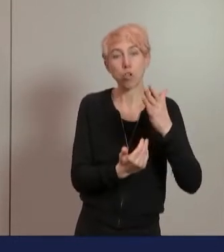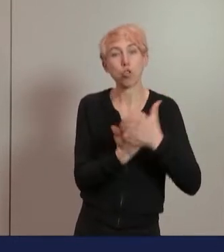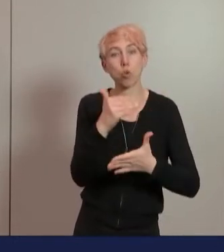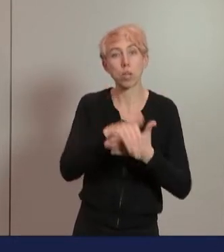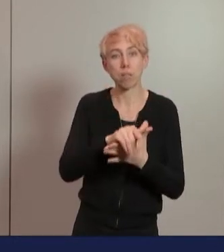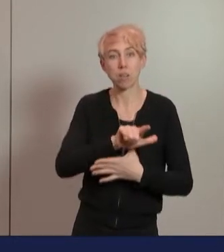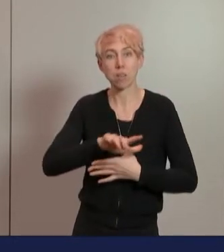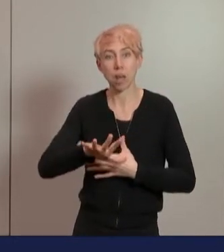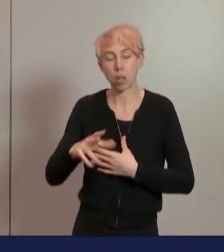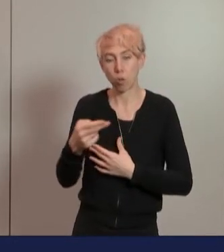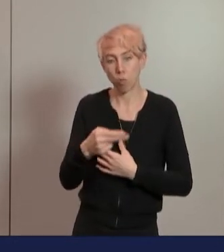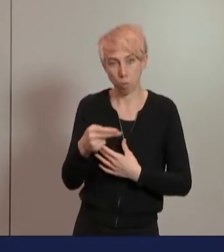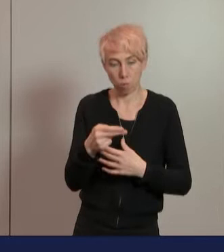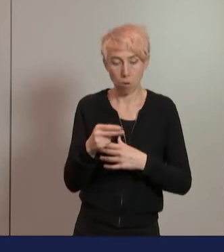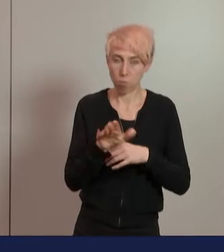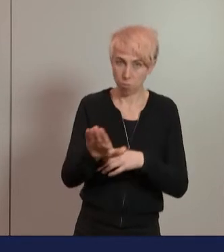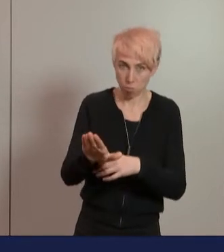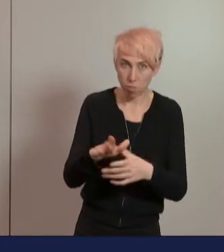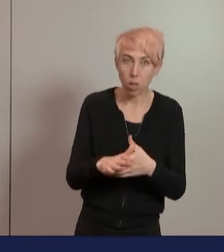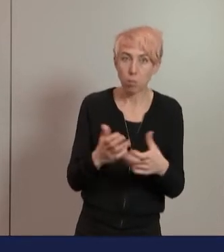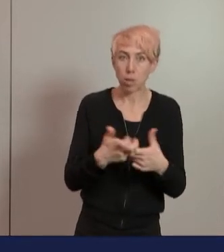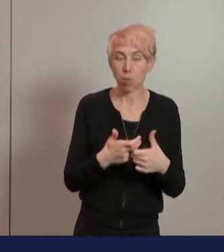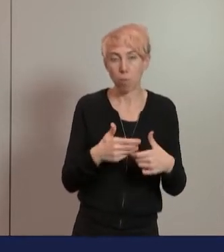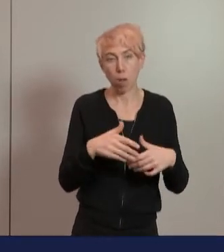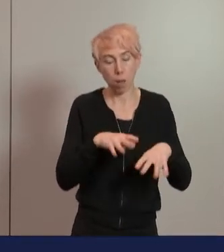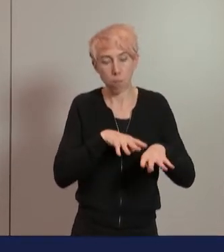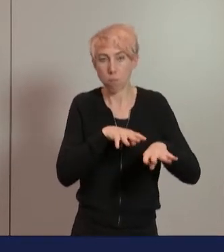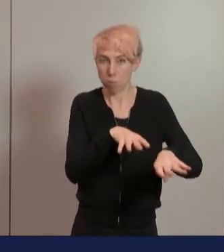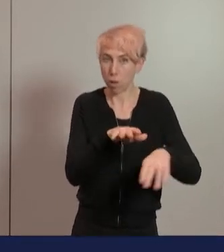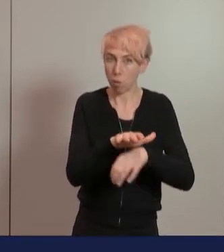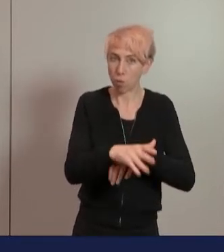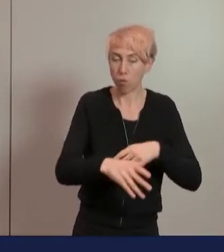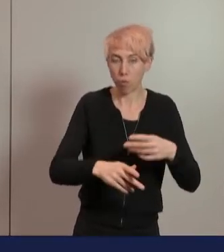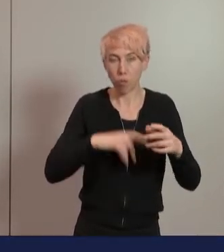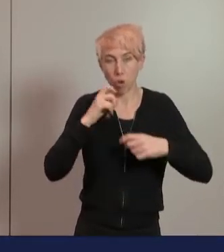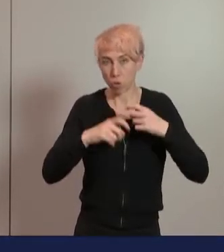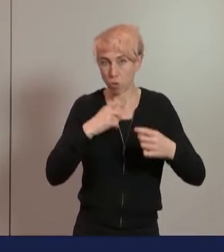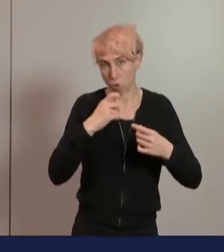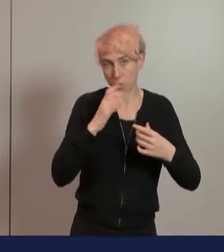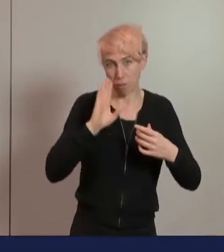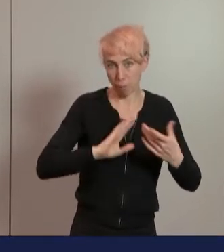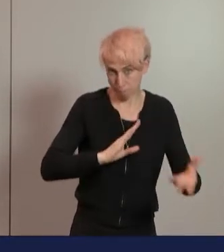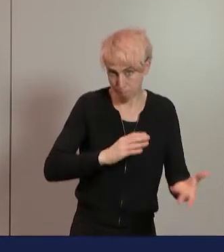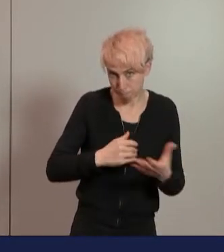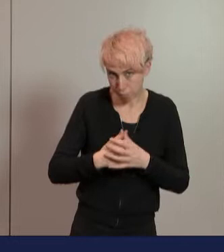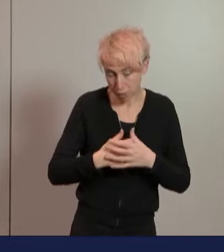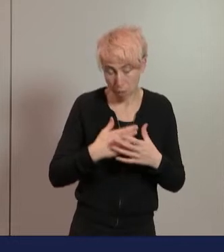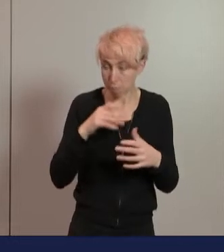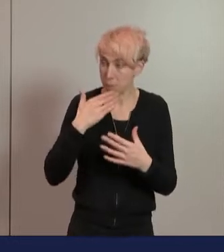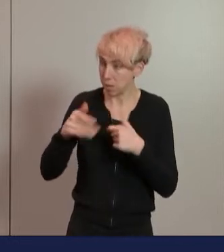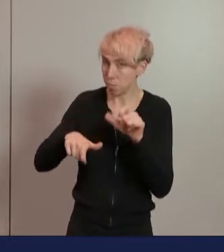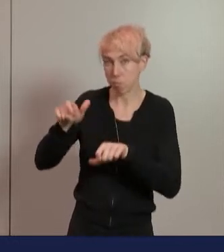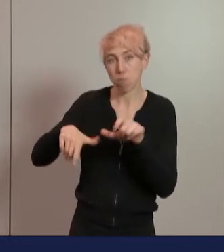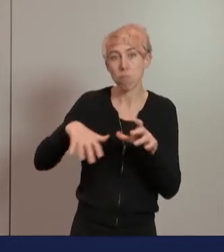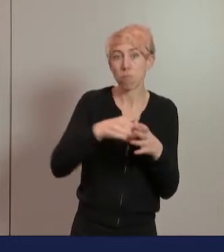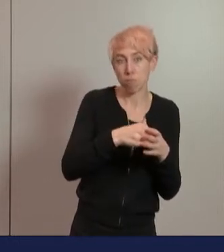novembre, notamment la marche contre les violences faites aux femmes qui a eu lieu le 27 novembre et pour laquelle je remercie de tous les participants.